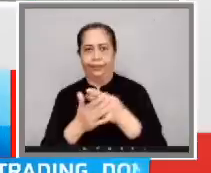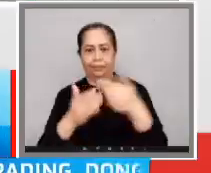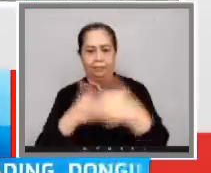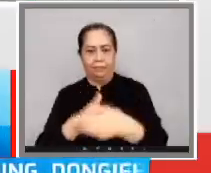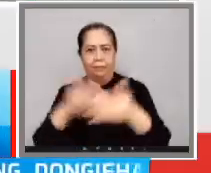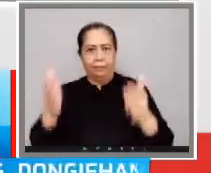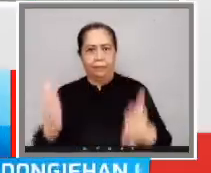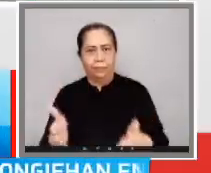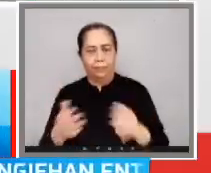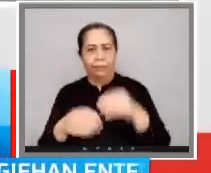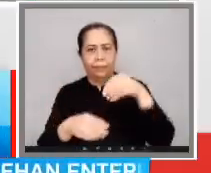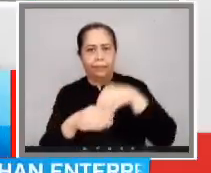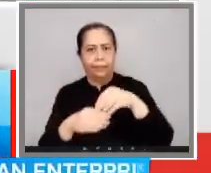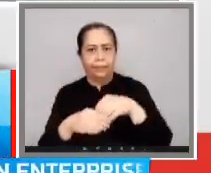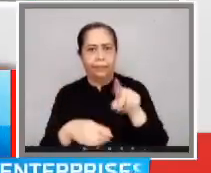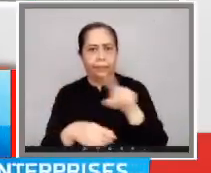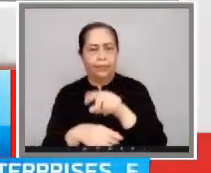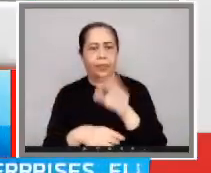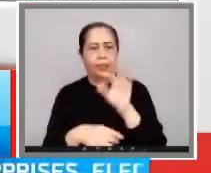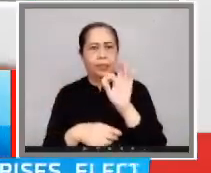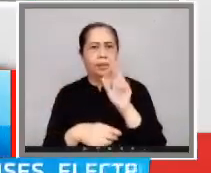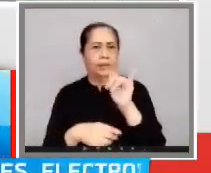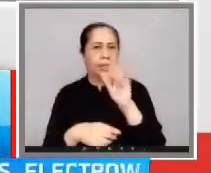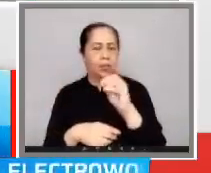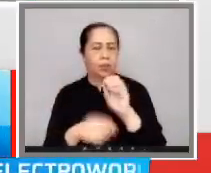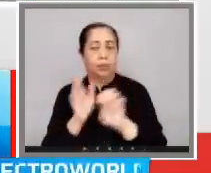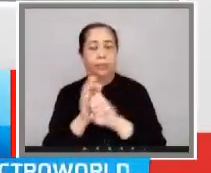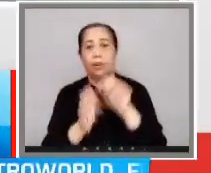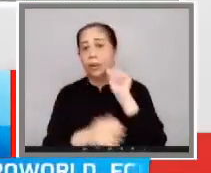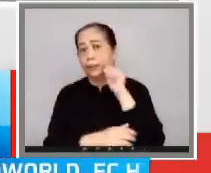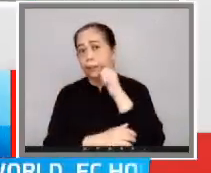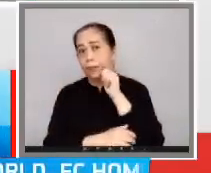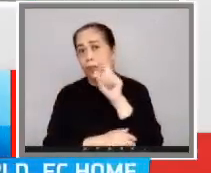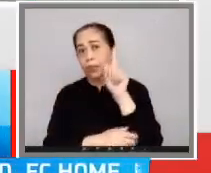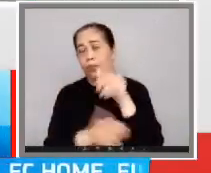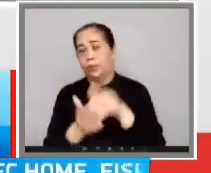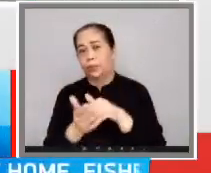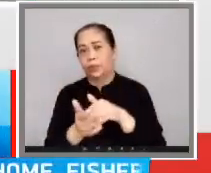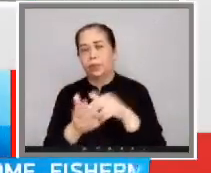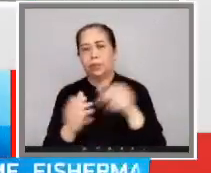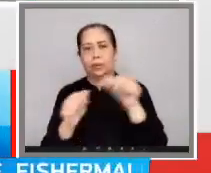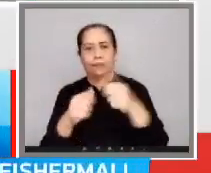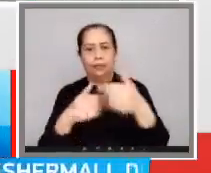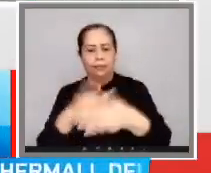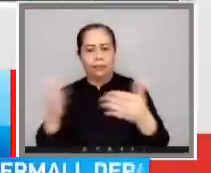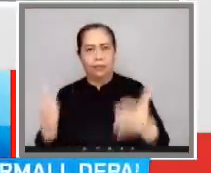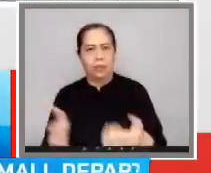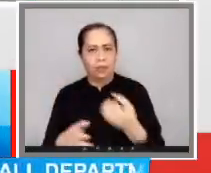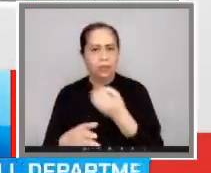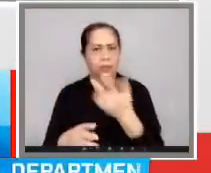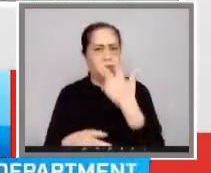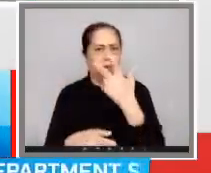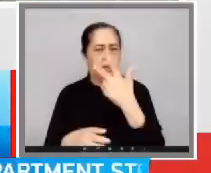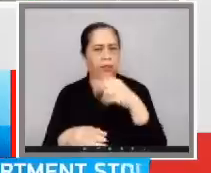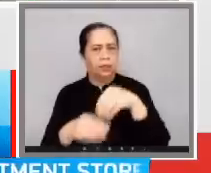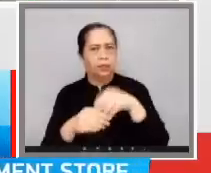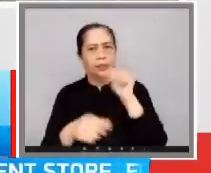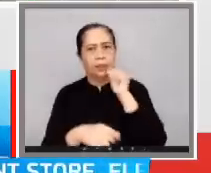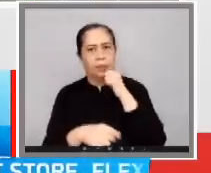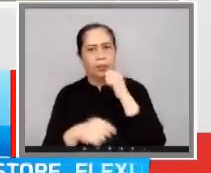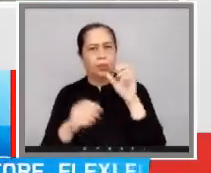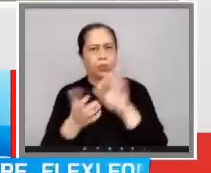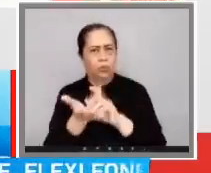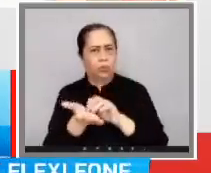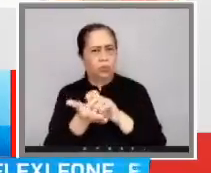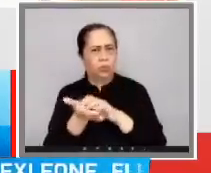na naglalaman lamang ng 9 na kilo. Ang apple halimbawa, 1,000 per box na meron lamang 32 pieces na laman. Kaya pag ikukumpute ito,